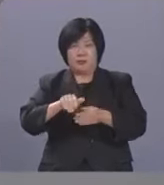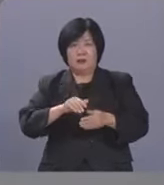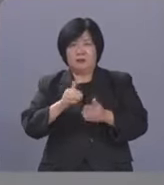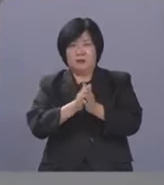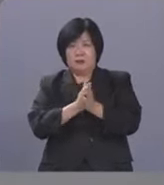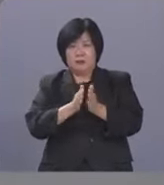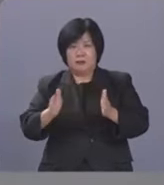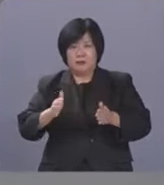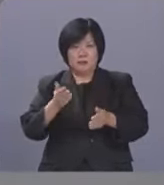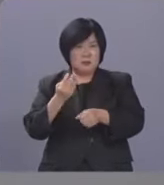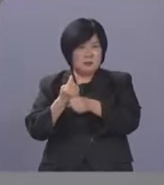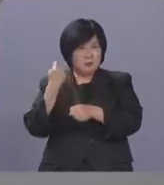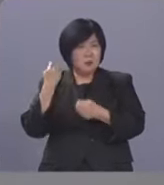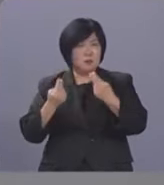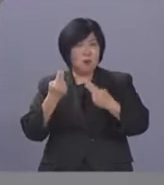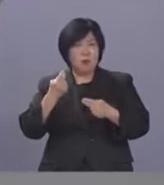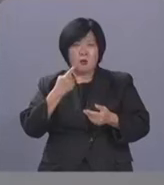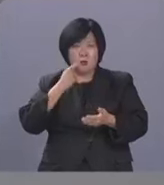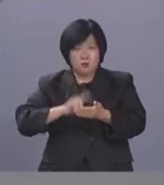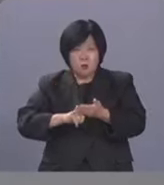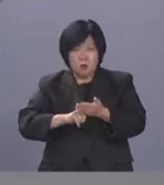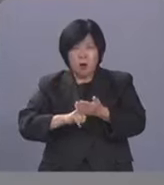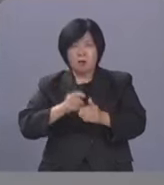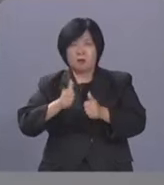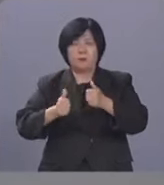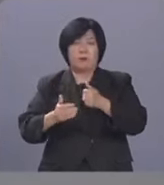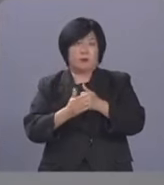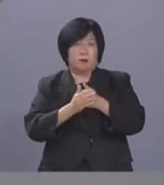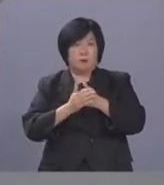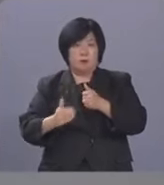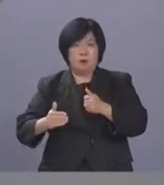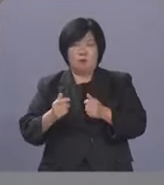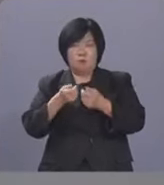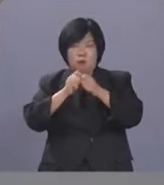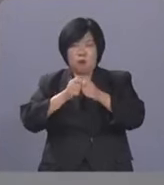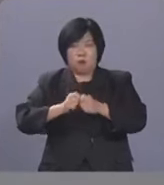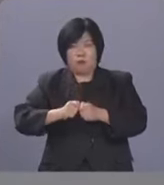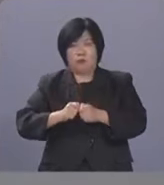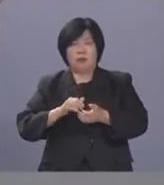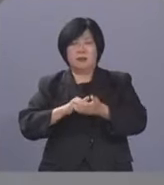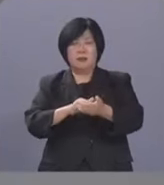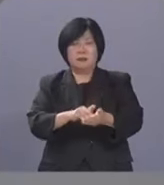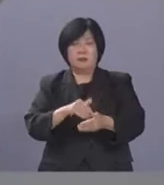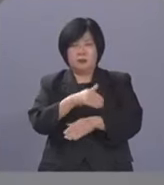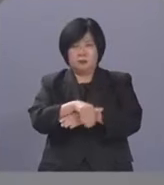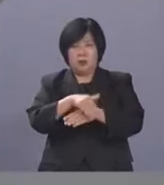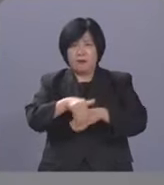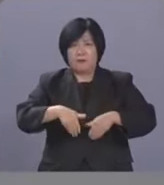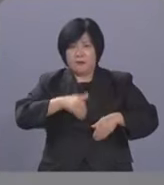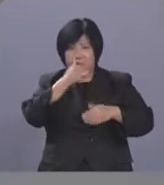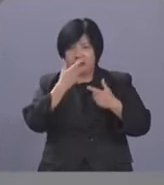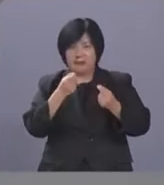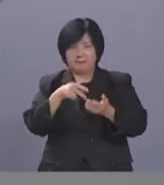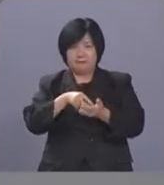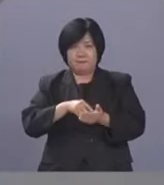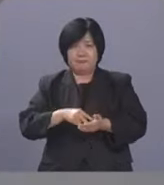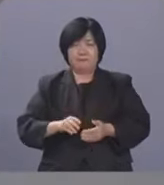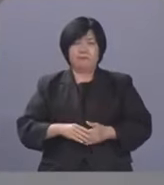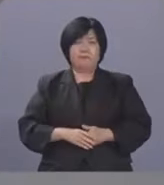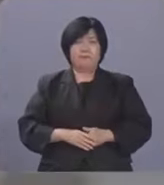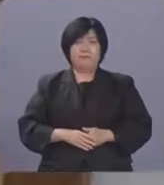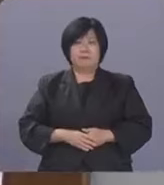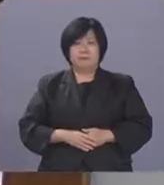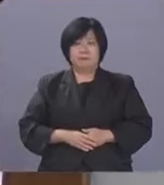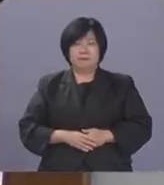쉬운 수능이었다는 평가인 만큼 보다 정교한 입시 전략이 필요하다는 분석입니다. 보도에 장성길 기자입니다.